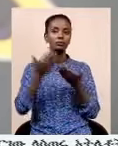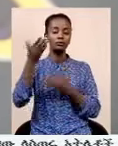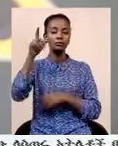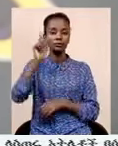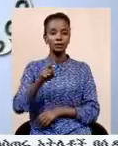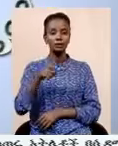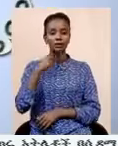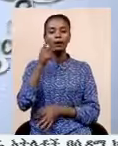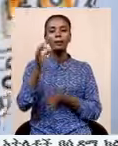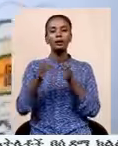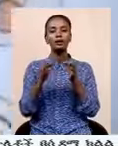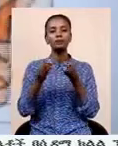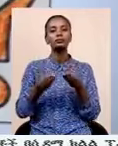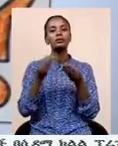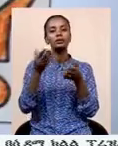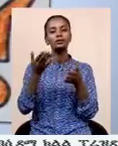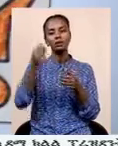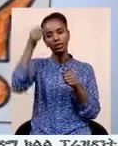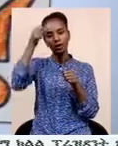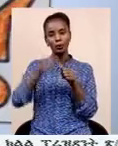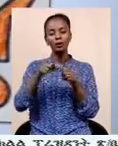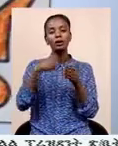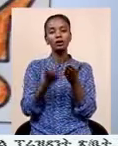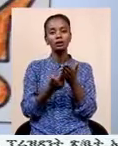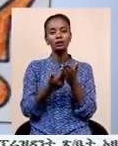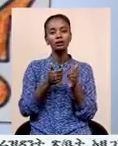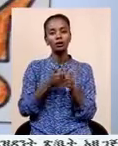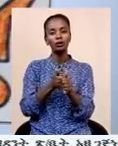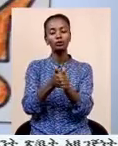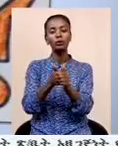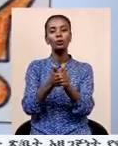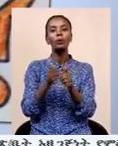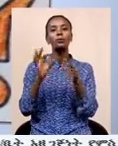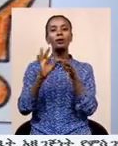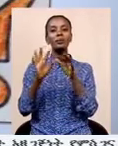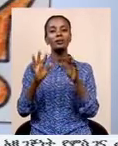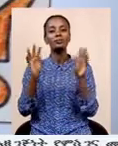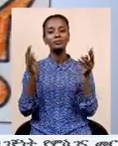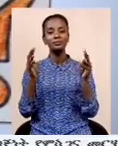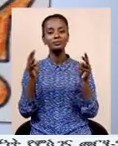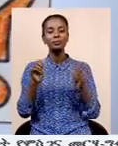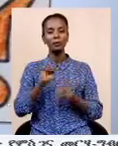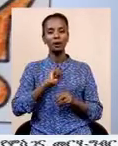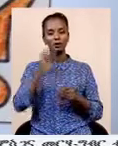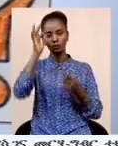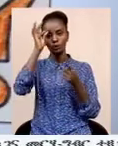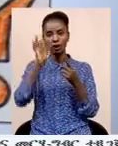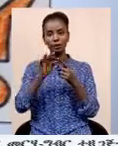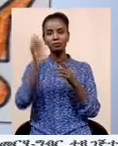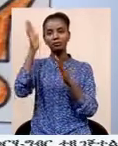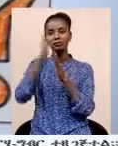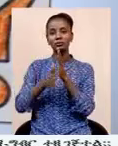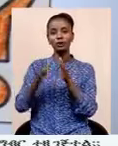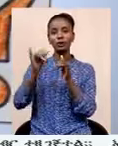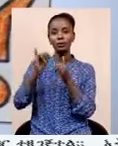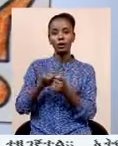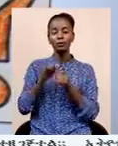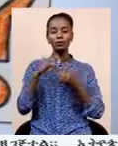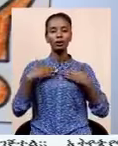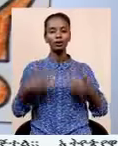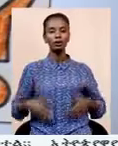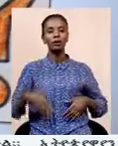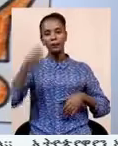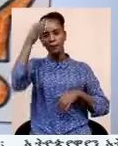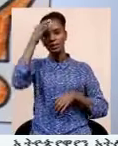ይገባናል ሲሉ መግለጫ መስጠታቸው ይታወሳል። ይህንኑ ተከትሎም ማህበራዊ ሚዲያውን ለራሳቸው ዓላማ ማስፈጸሚያ የሚያውሉ አካላት